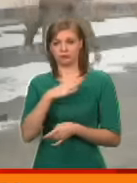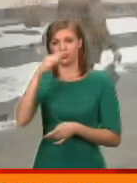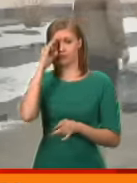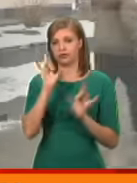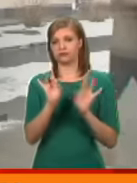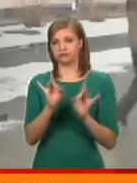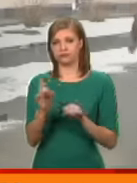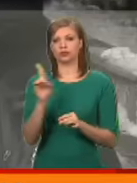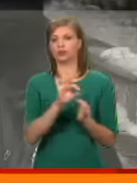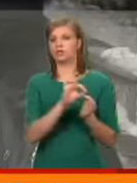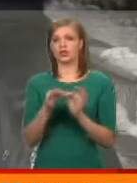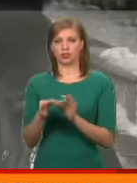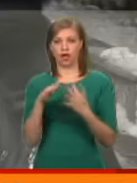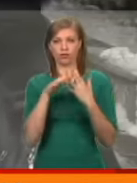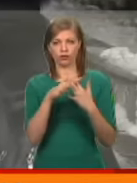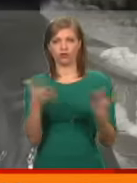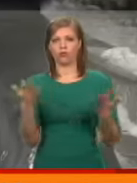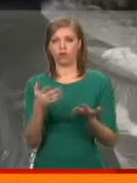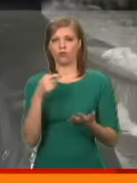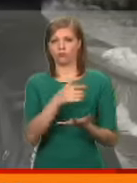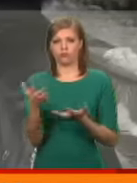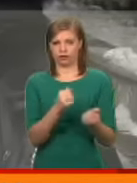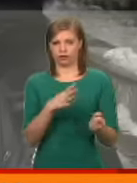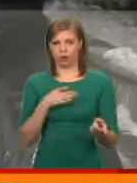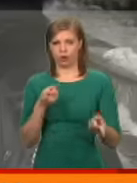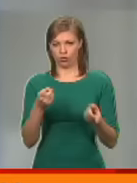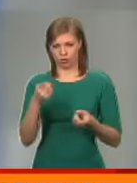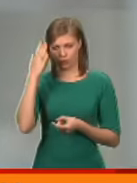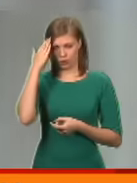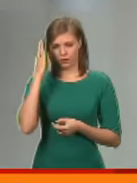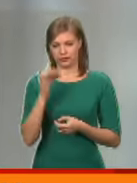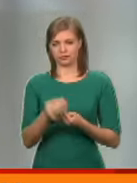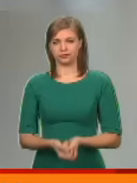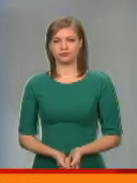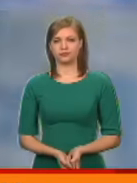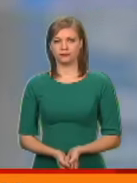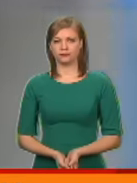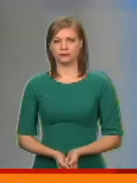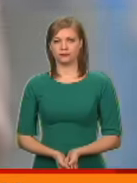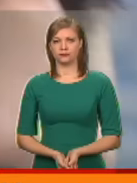Чоловік розповів нам деталі бойовища, в якому він отримав контузію голови.